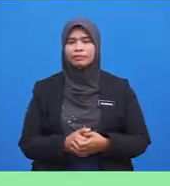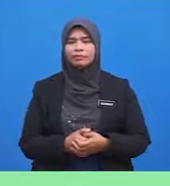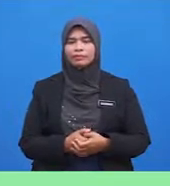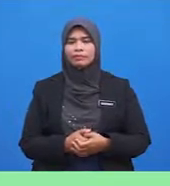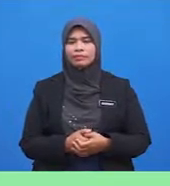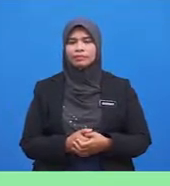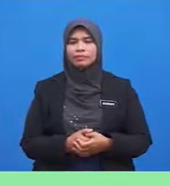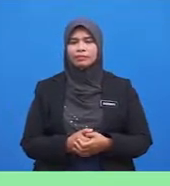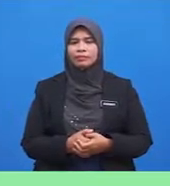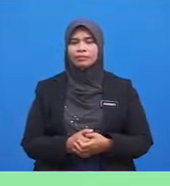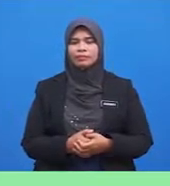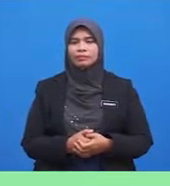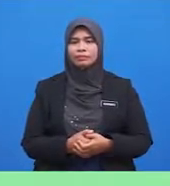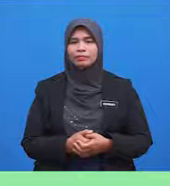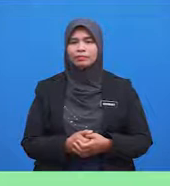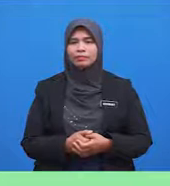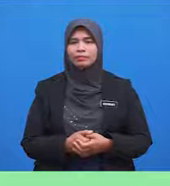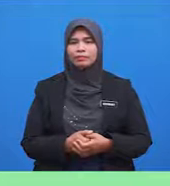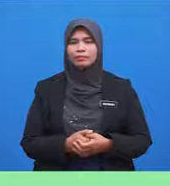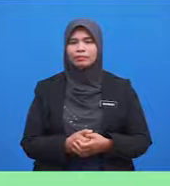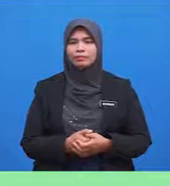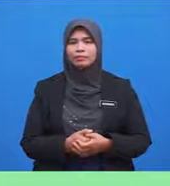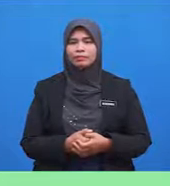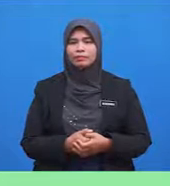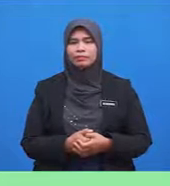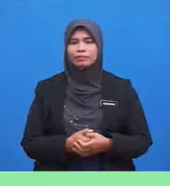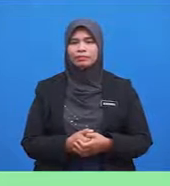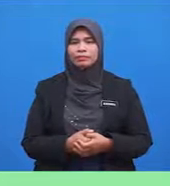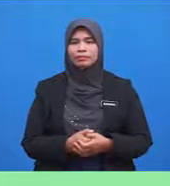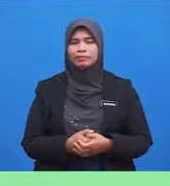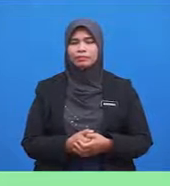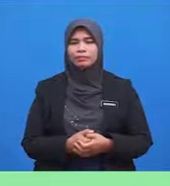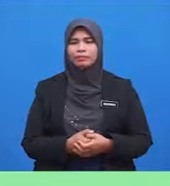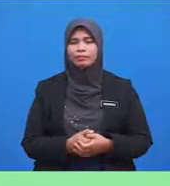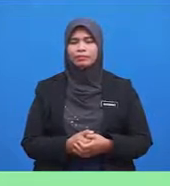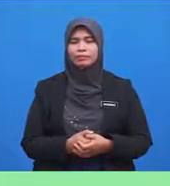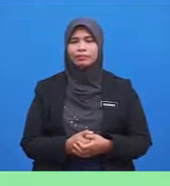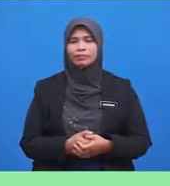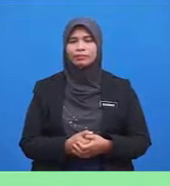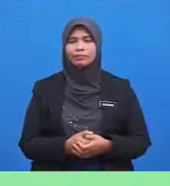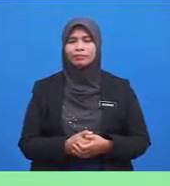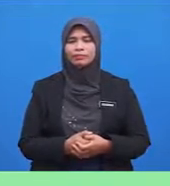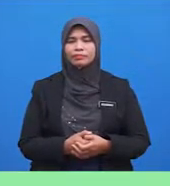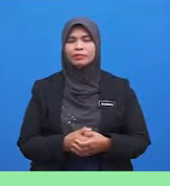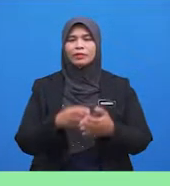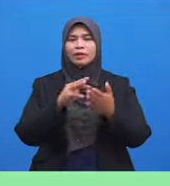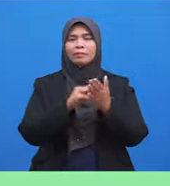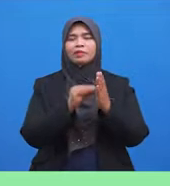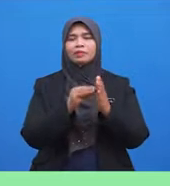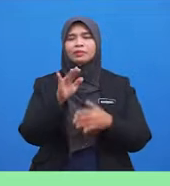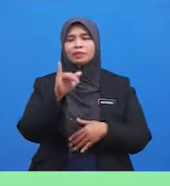yarham saghiruna wa ya'rif li'alimina haqqahu."